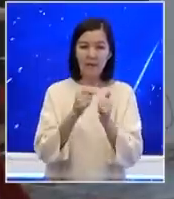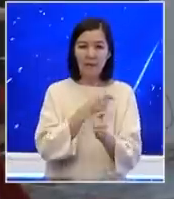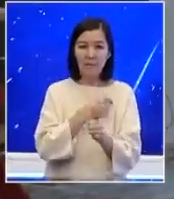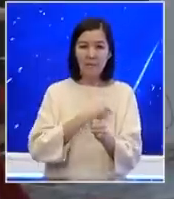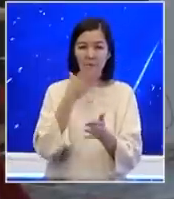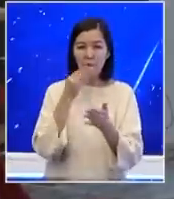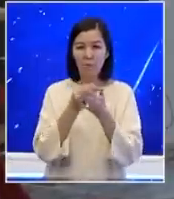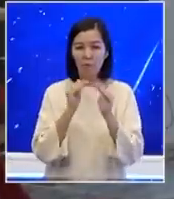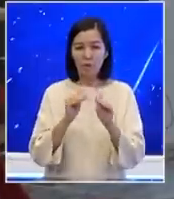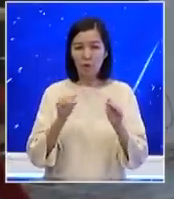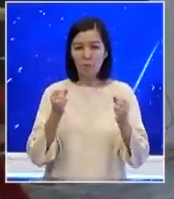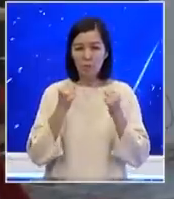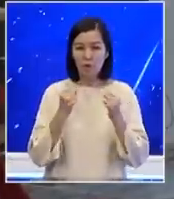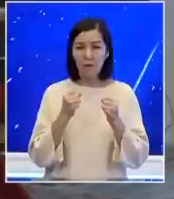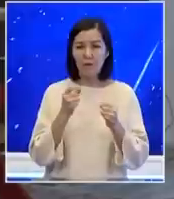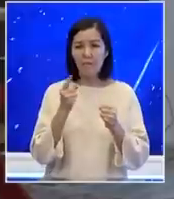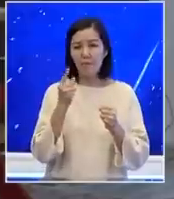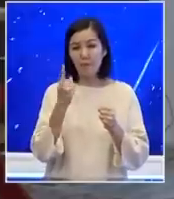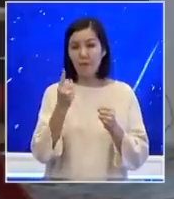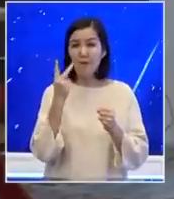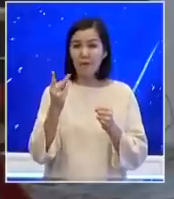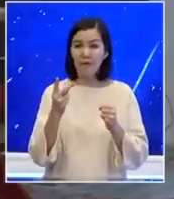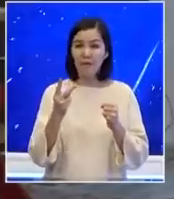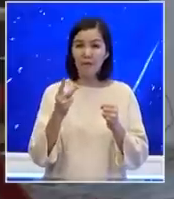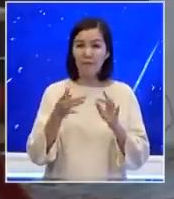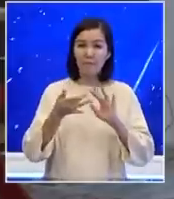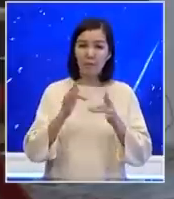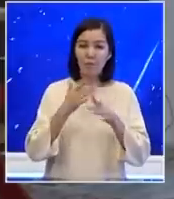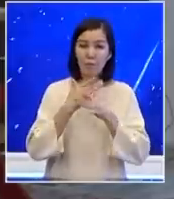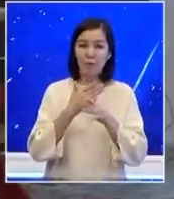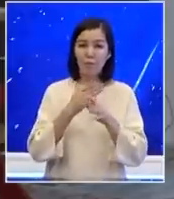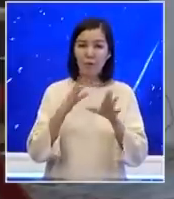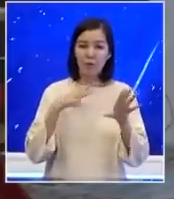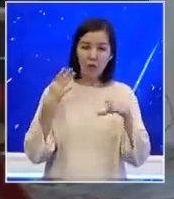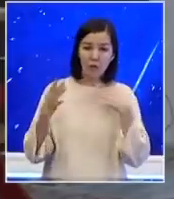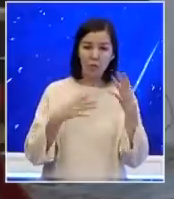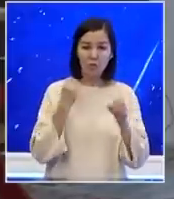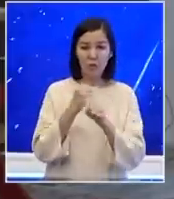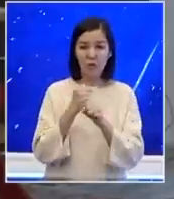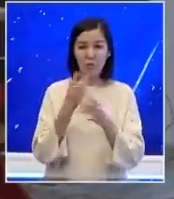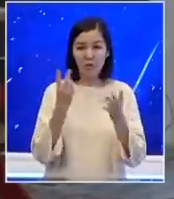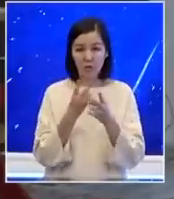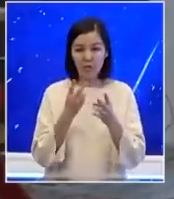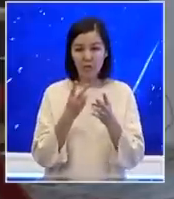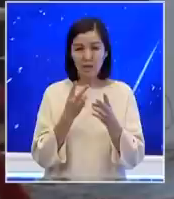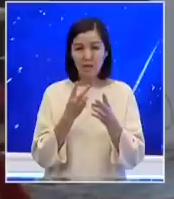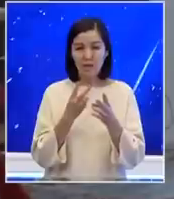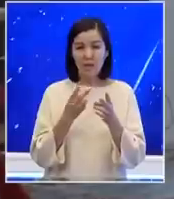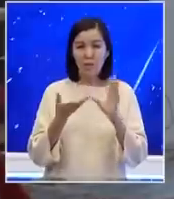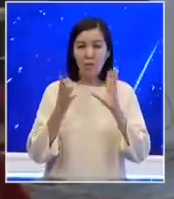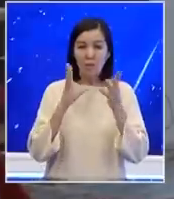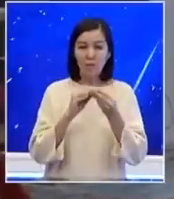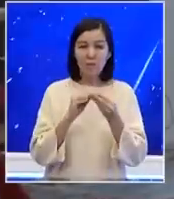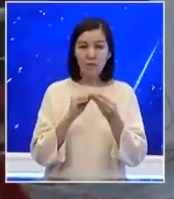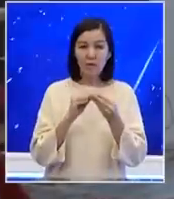шәкірттерімен күніне бір уақыт, екі уақыт онлайн тренировкалар, жаттығулар жасатып жатыр. Және